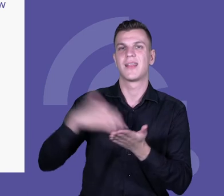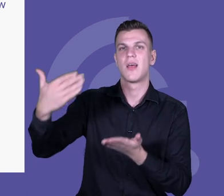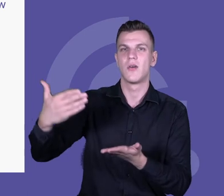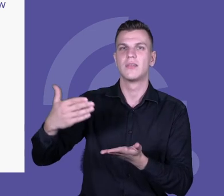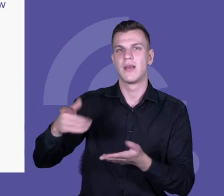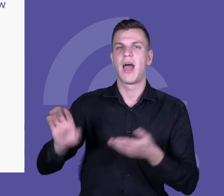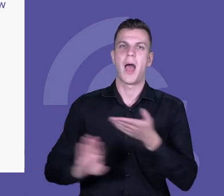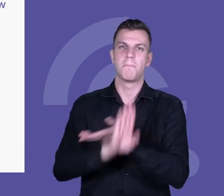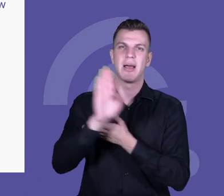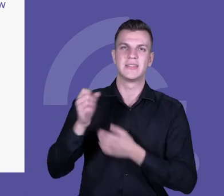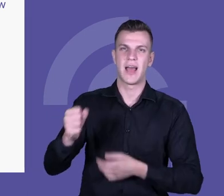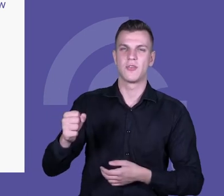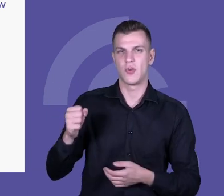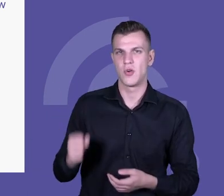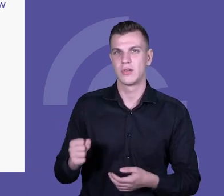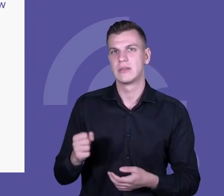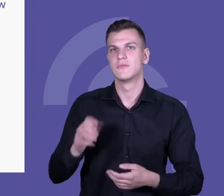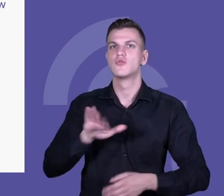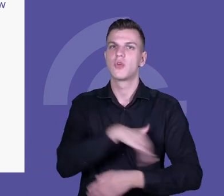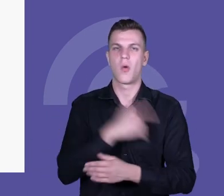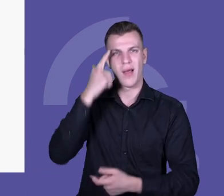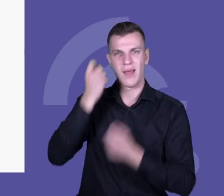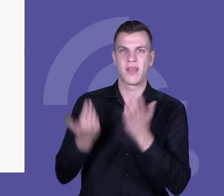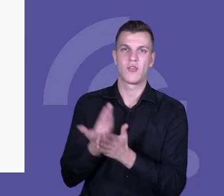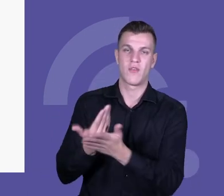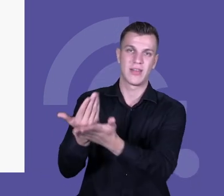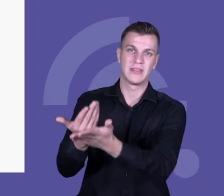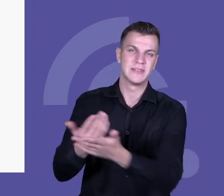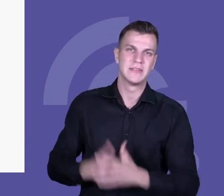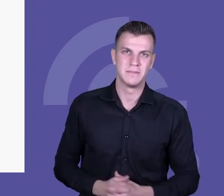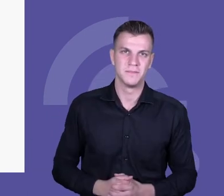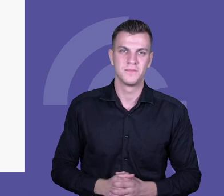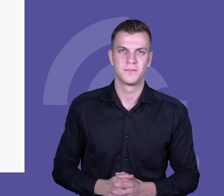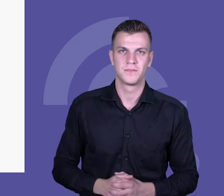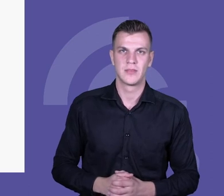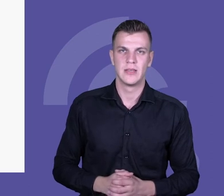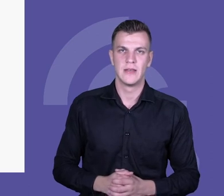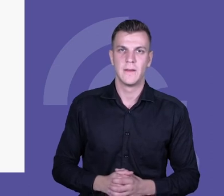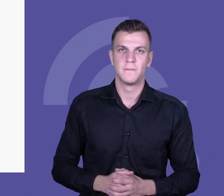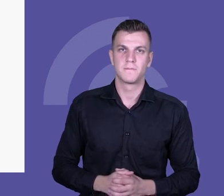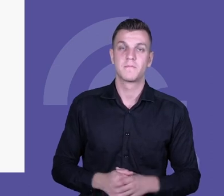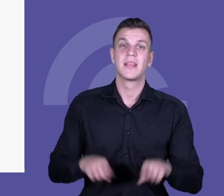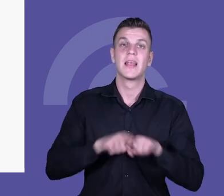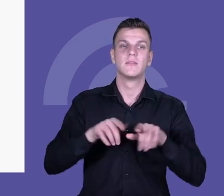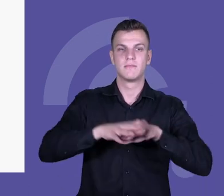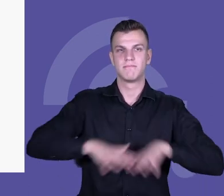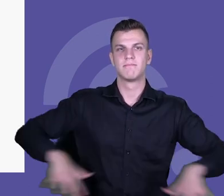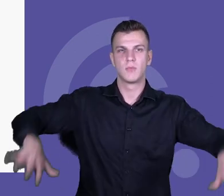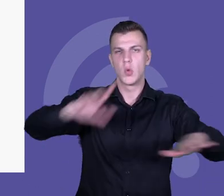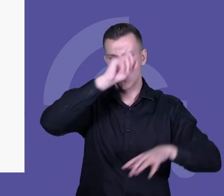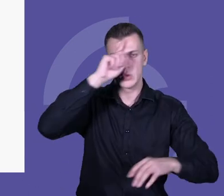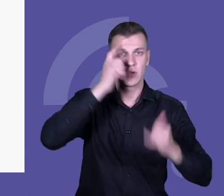aktywnie dzielą się z innymi. I dalej współpraca z otoczeniem, o tym mówiła pani